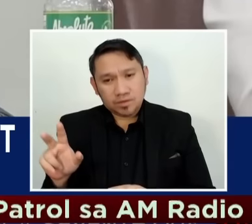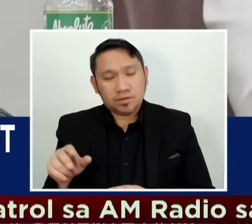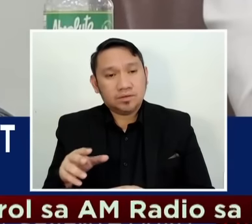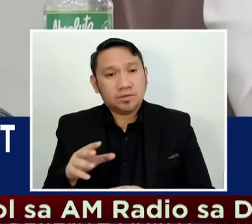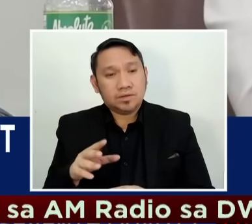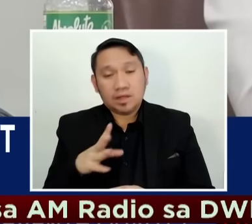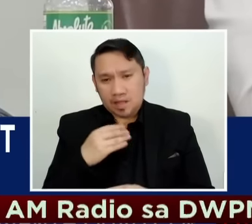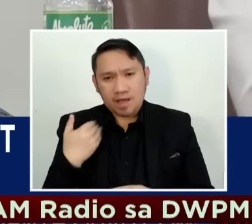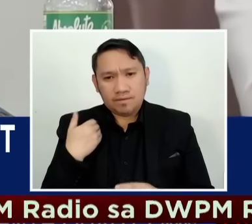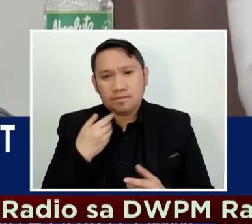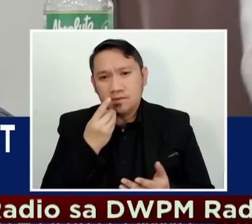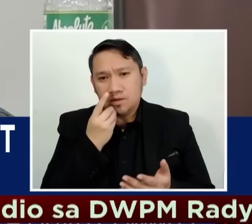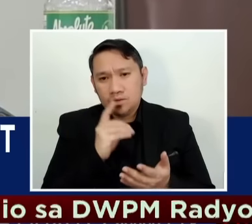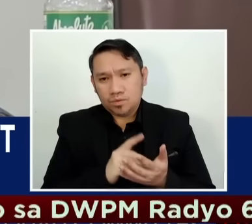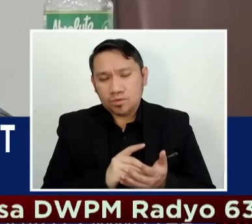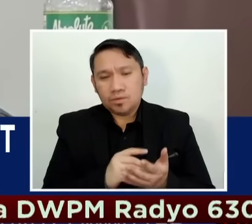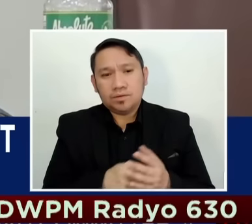record that